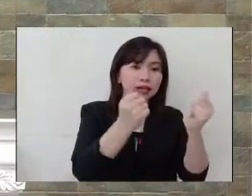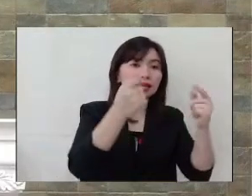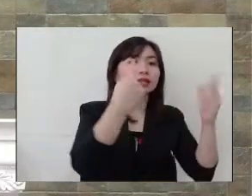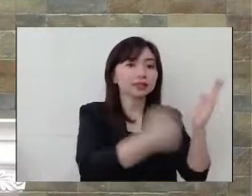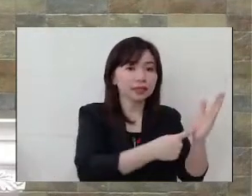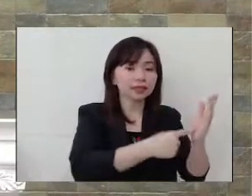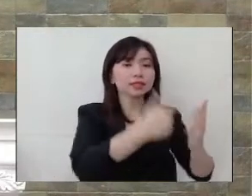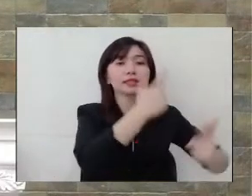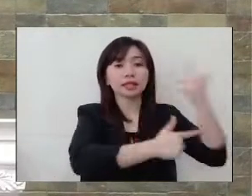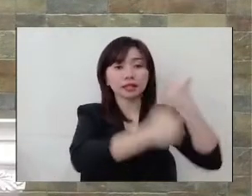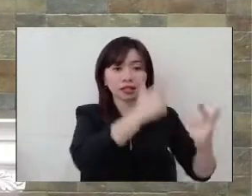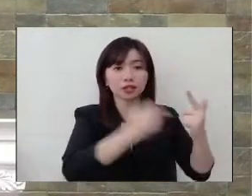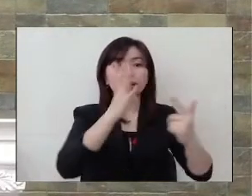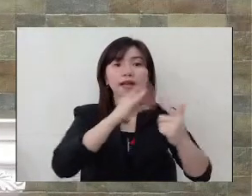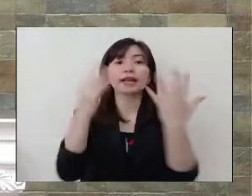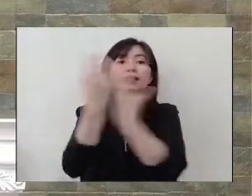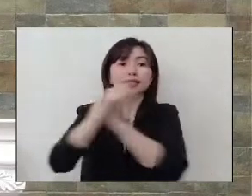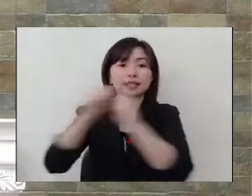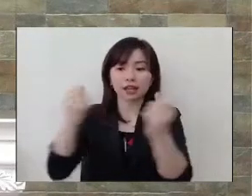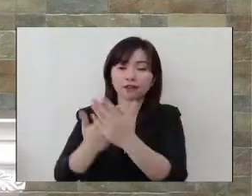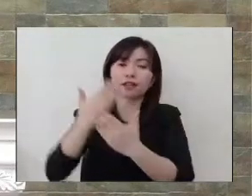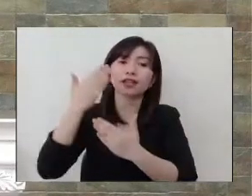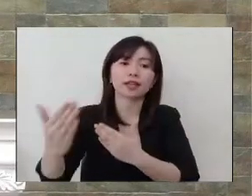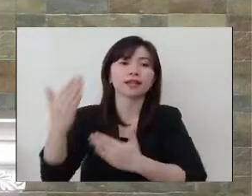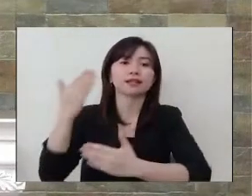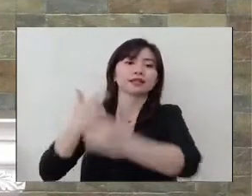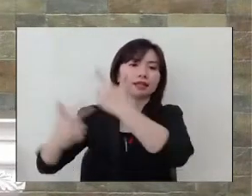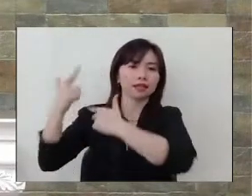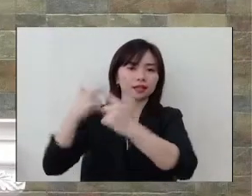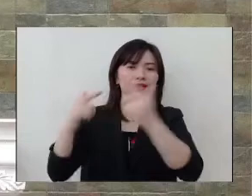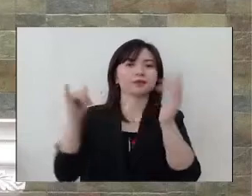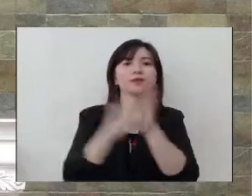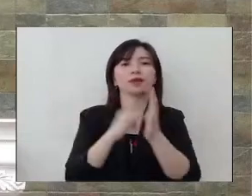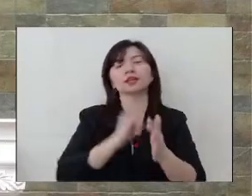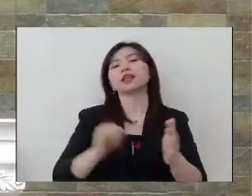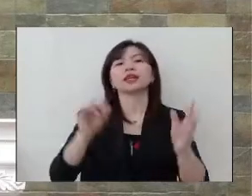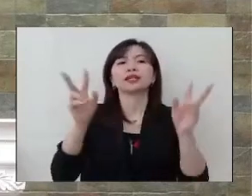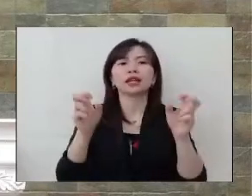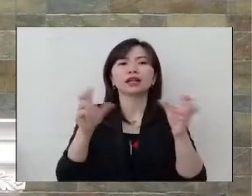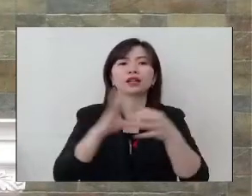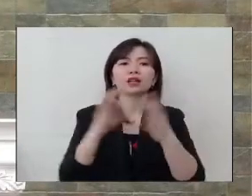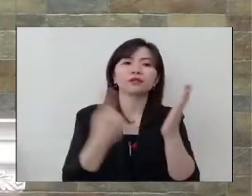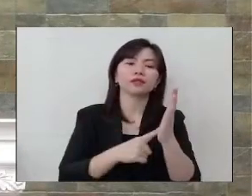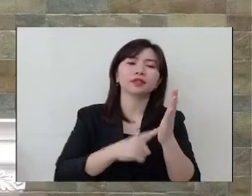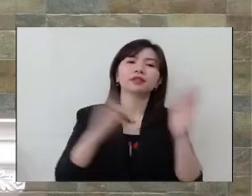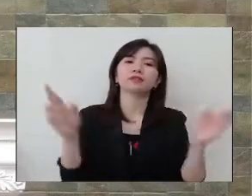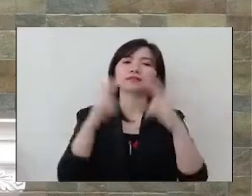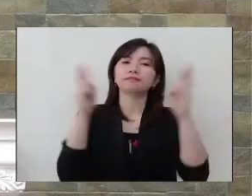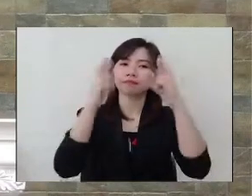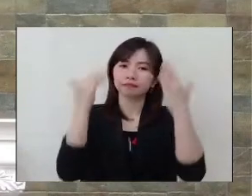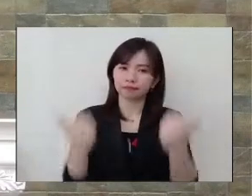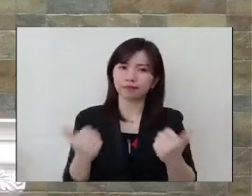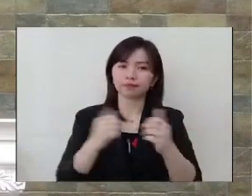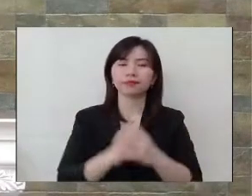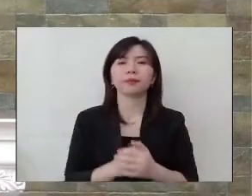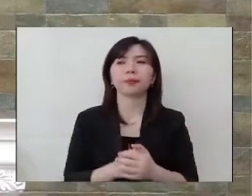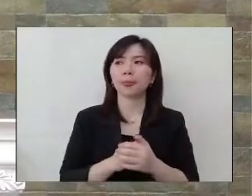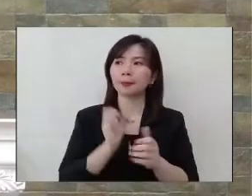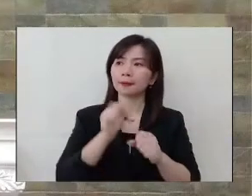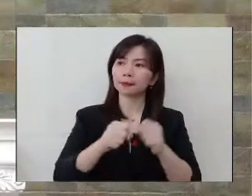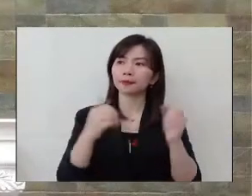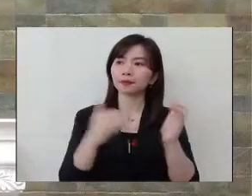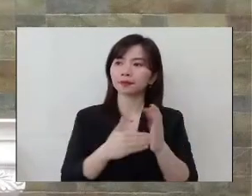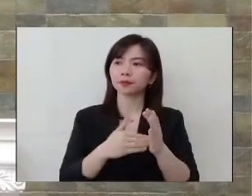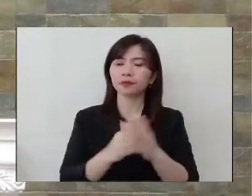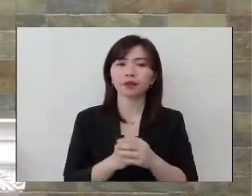next generation. Yan ang tema ng revival po na ito. Now, my request to you this morning, I want